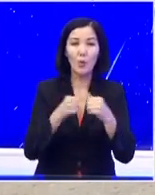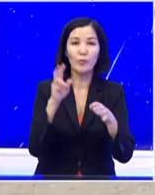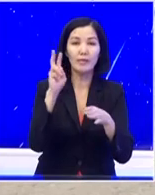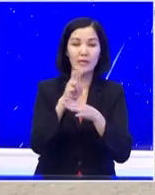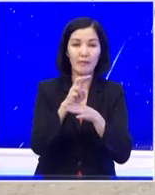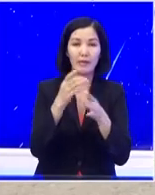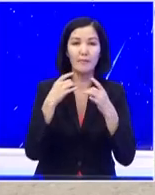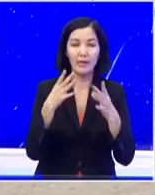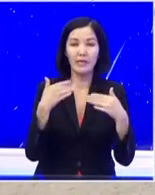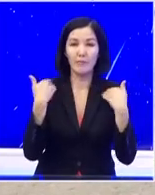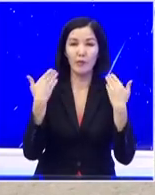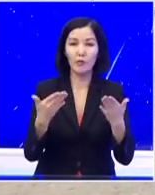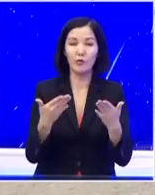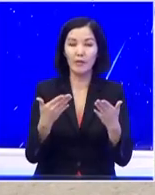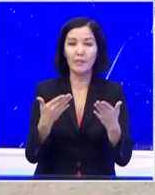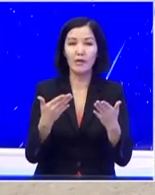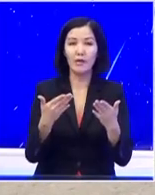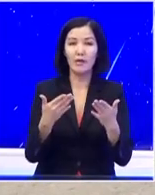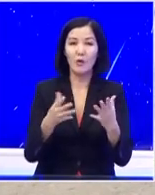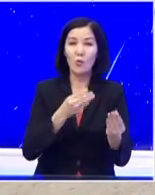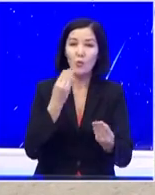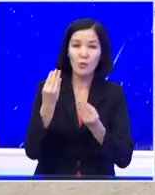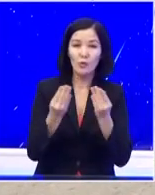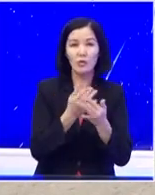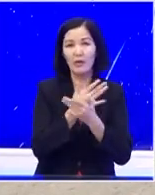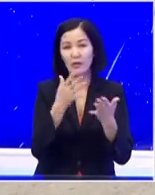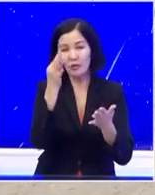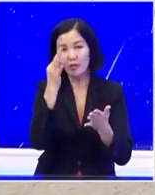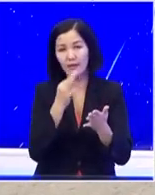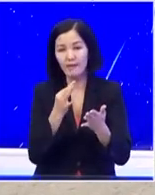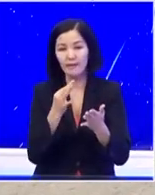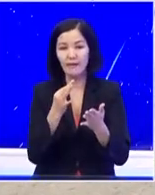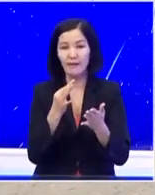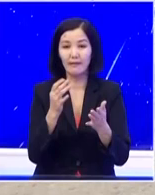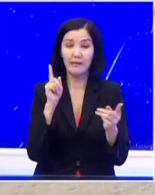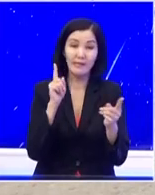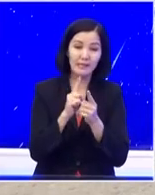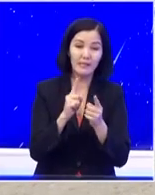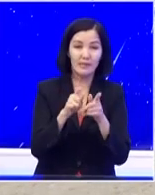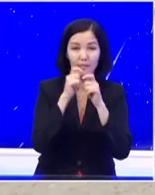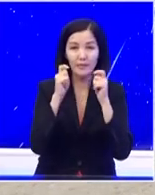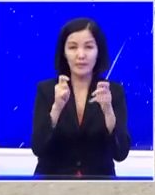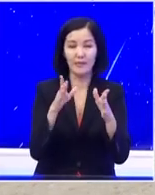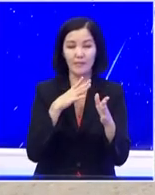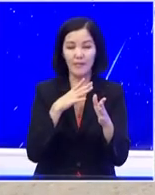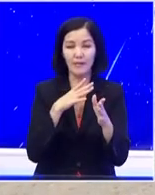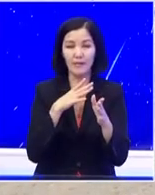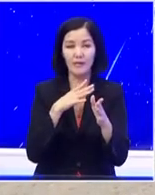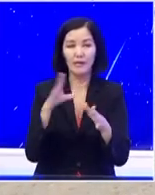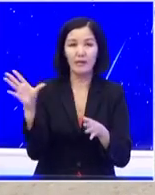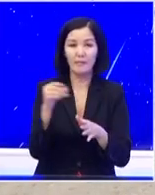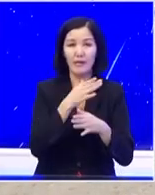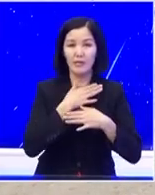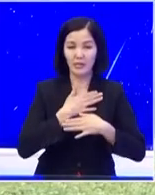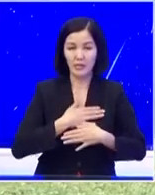осы бүгінгі мерекесімен құттықтап, олардың әрқайсымен жеке-жеке қауышып, солармен пікірлесіп қайттық. Бәрінің